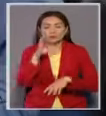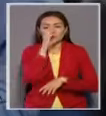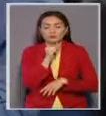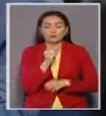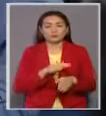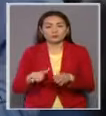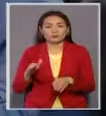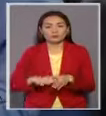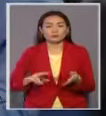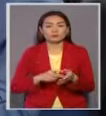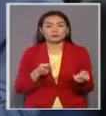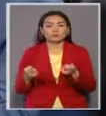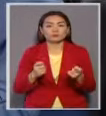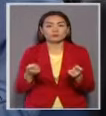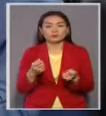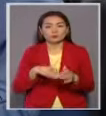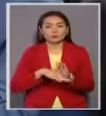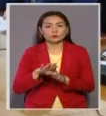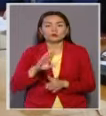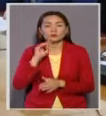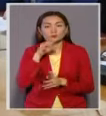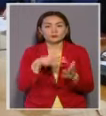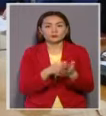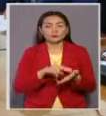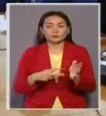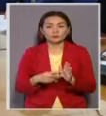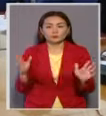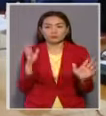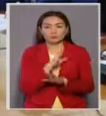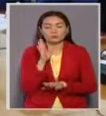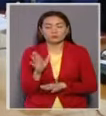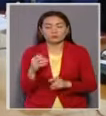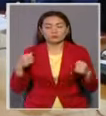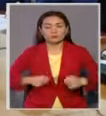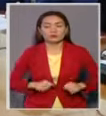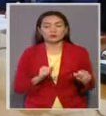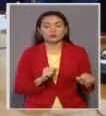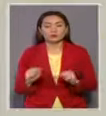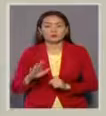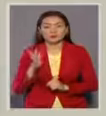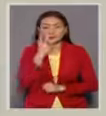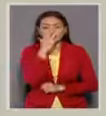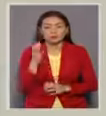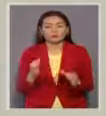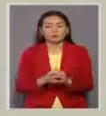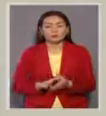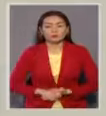способствуют реализуемые правительством меры по улучшению инвестиционного климата и правовой защите иностранного капитала.